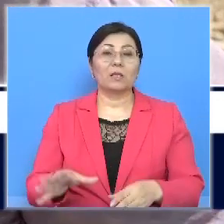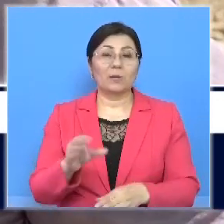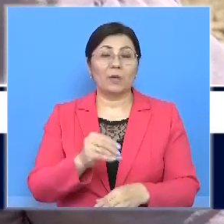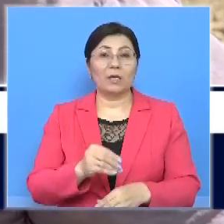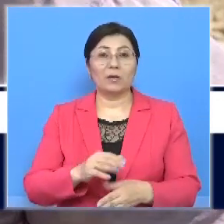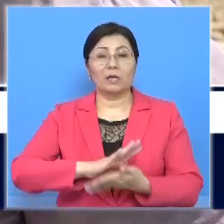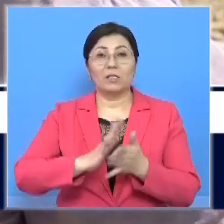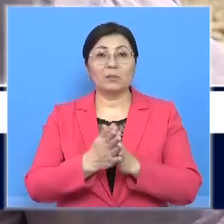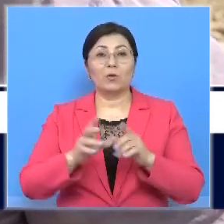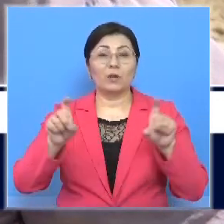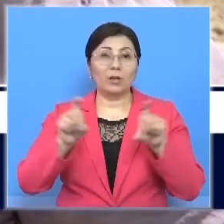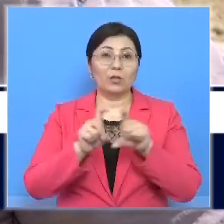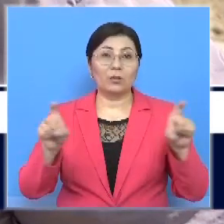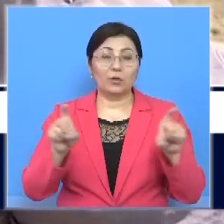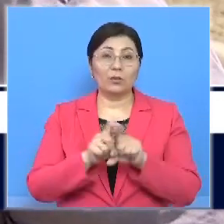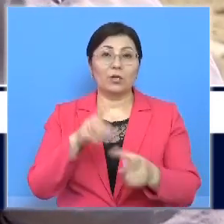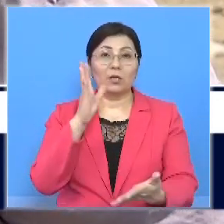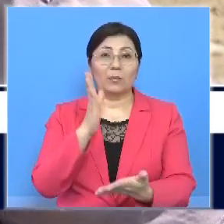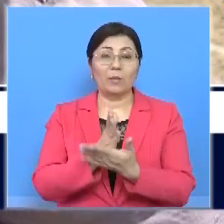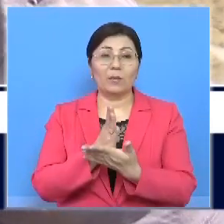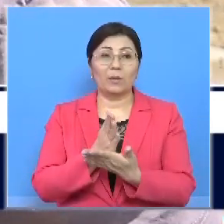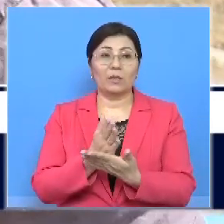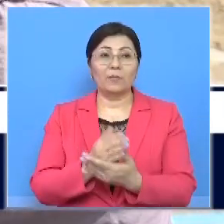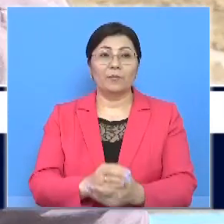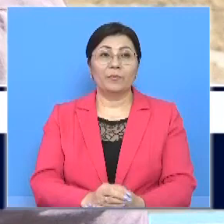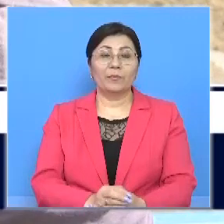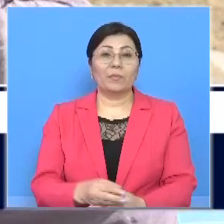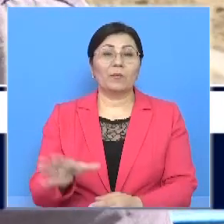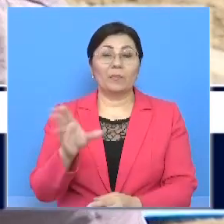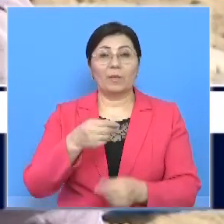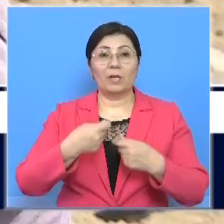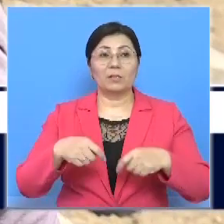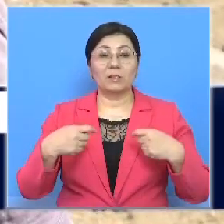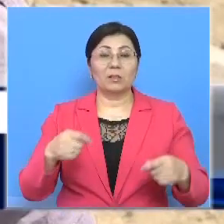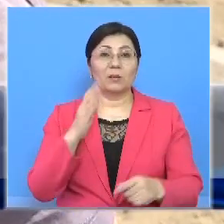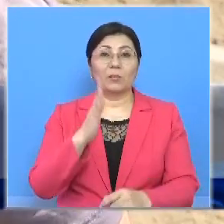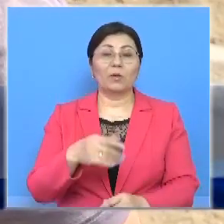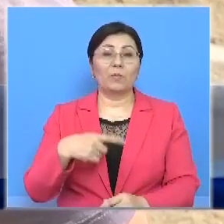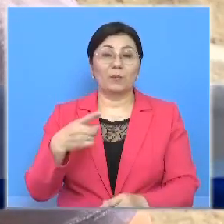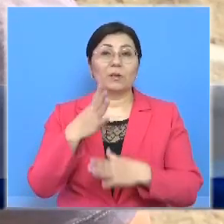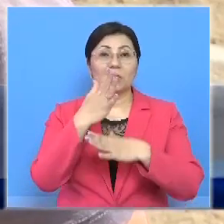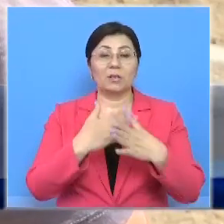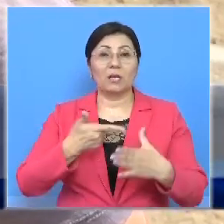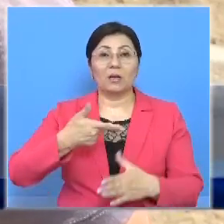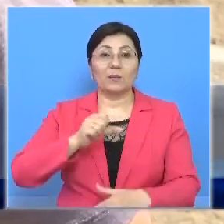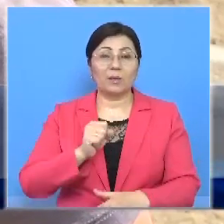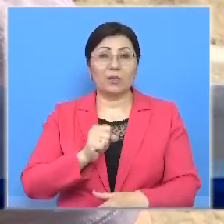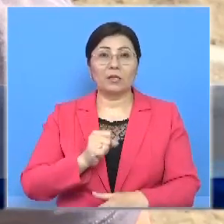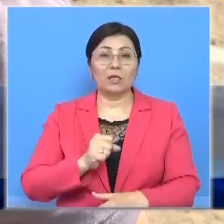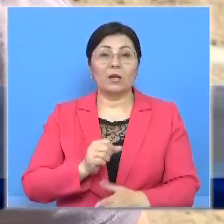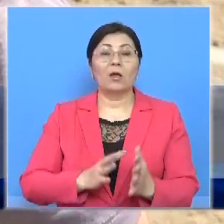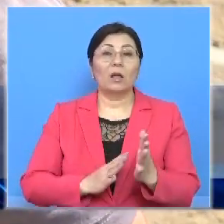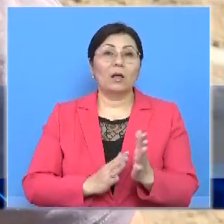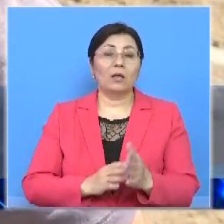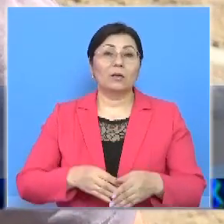келісіп қойған дүкендерім бар. Бұйырса Алла қаласа өтеді ғой енді 1,5 гектар. Бұйырса осы шығып атса келесі